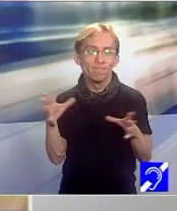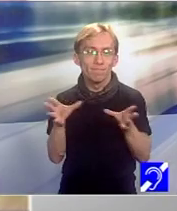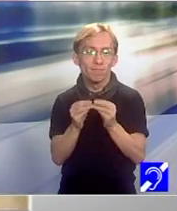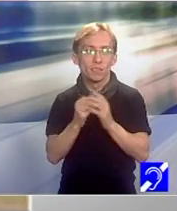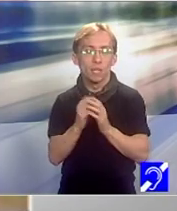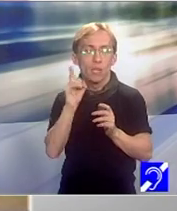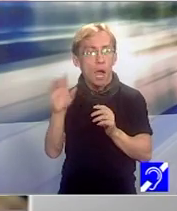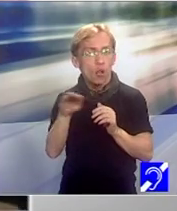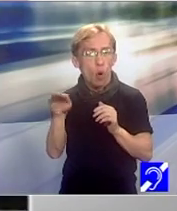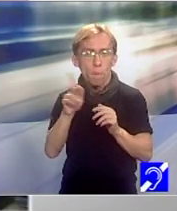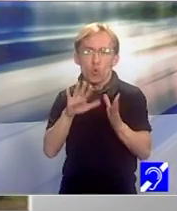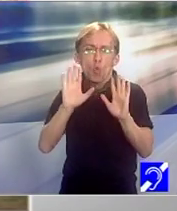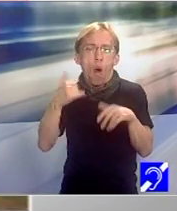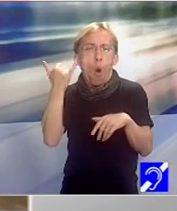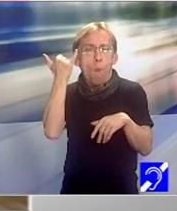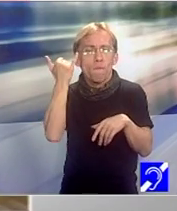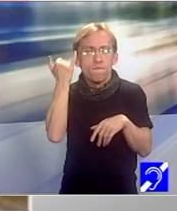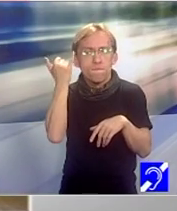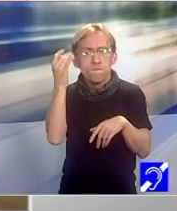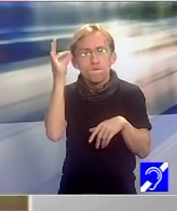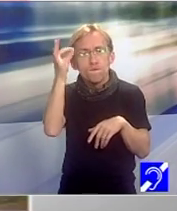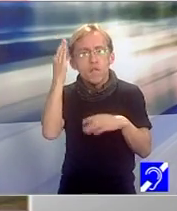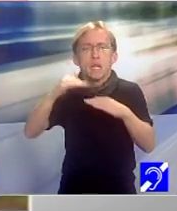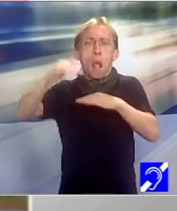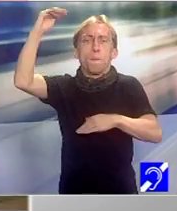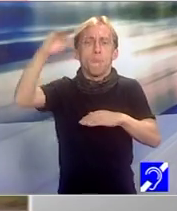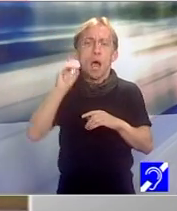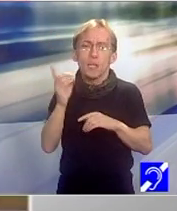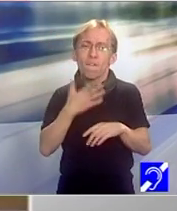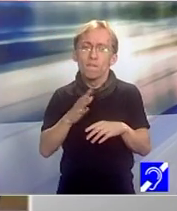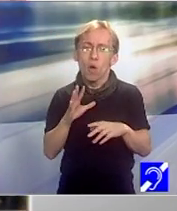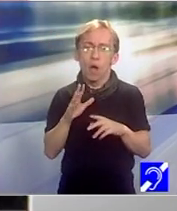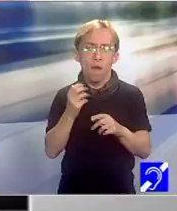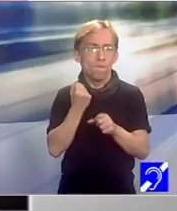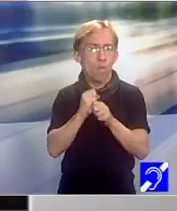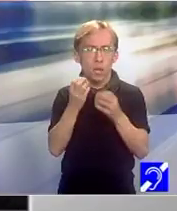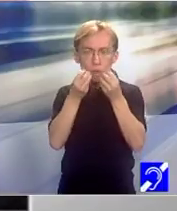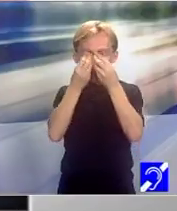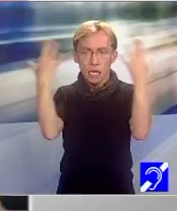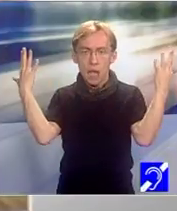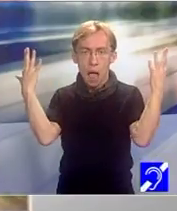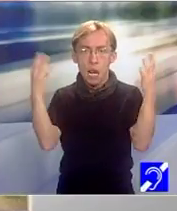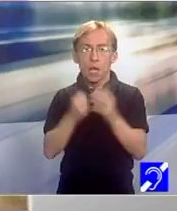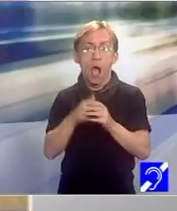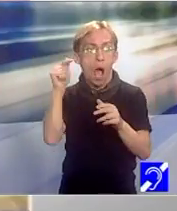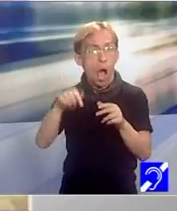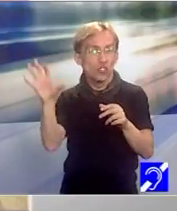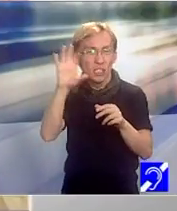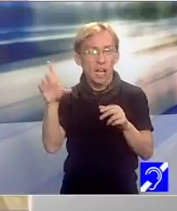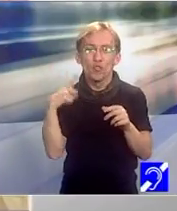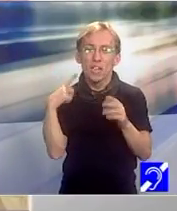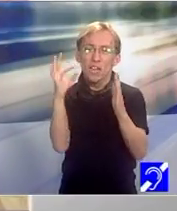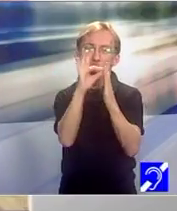nu au vise prea mari și ar dori să participe la Paralimpiada de la Tokyo, dar sunt realiști și spun că în țara noastră nu există condițiile